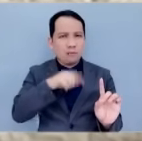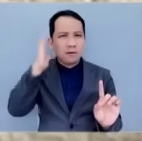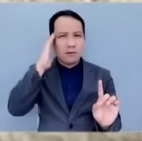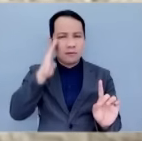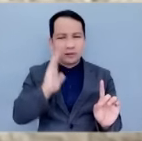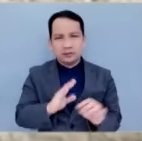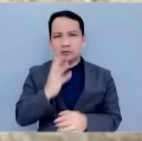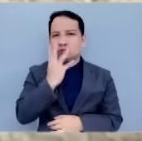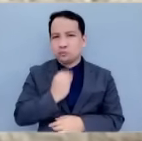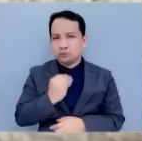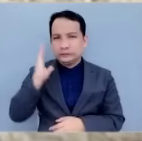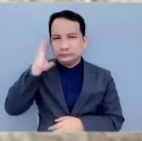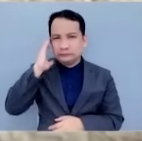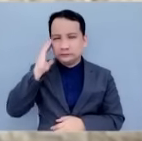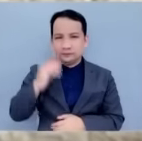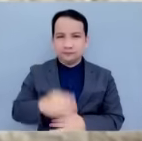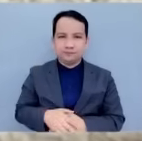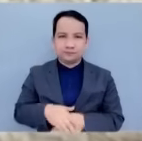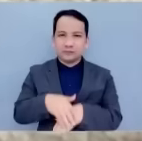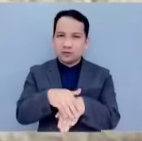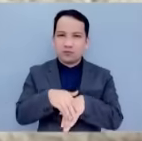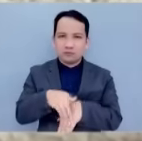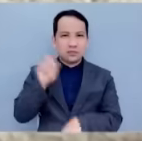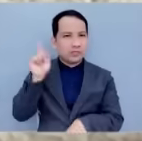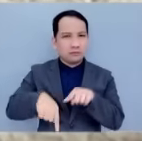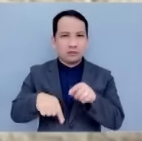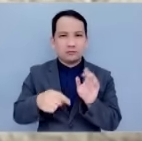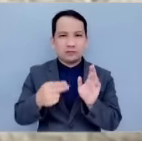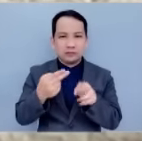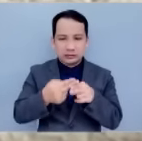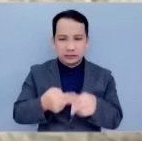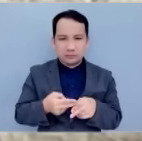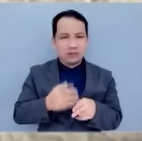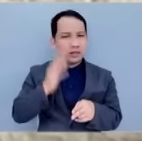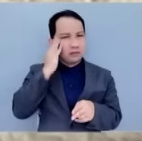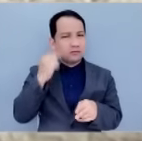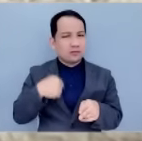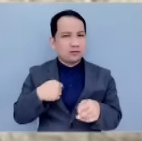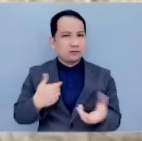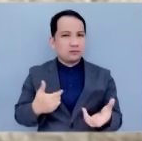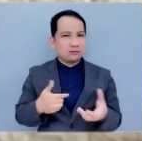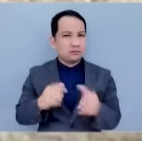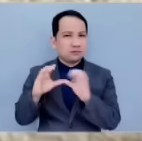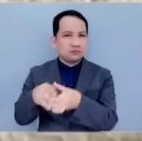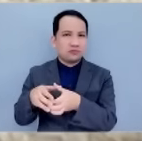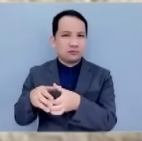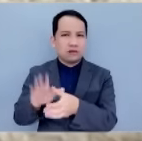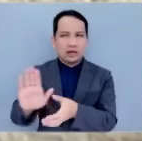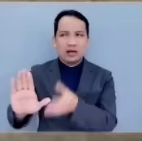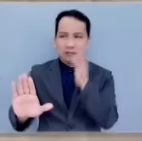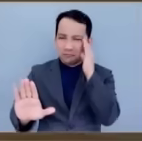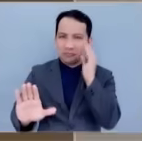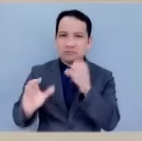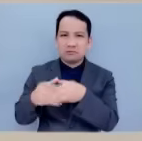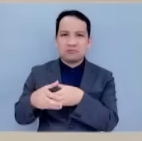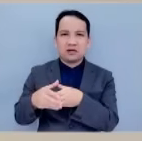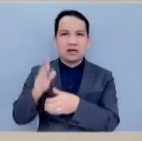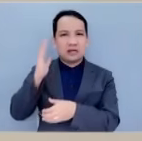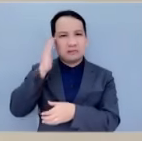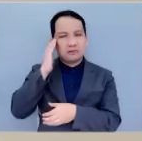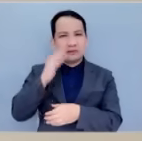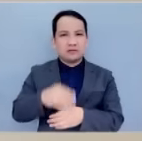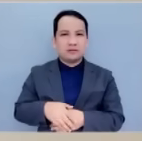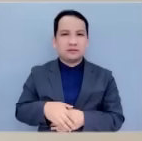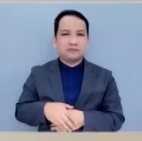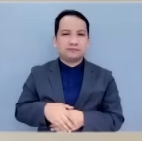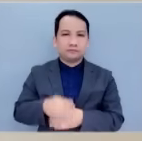behind. Hindi lang kami makamention ng names, alam namin. We know the group. We know the group, alam namin.